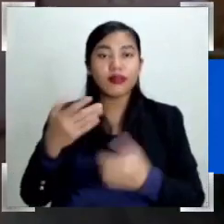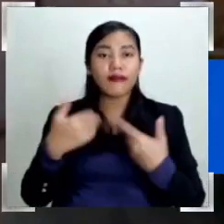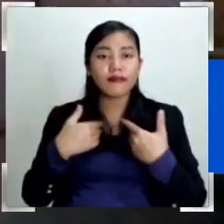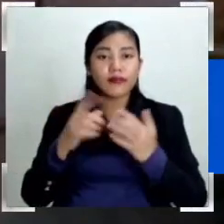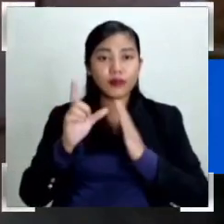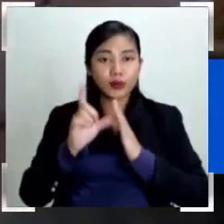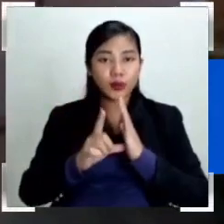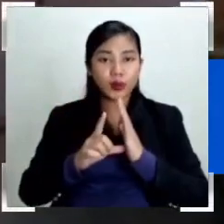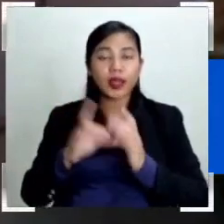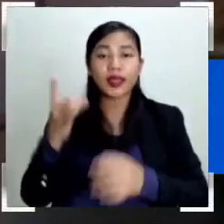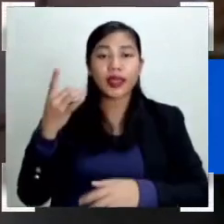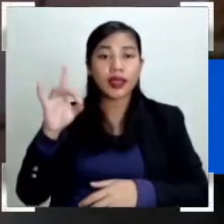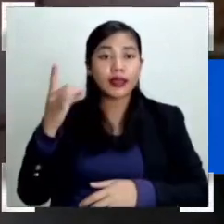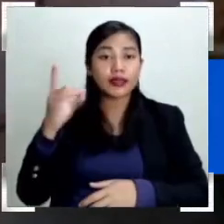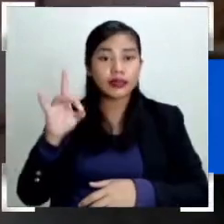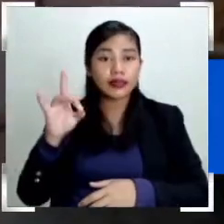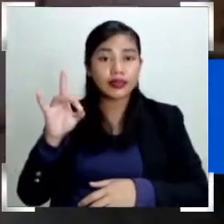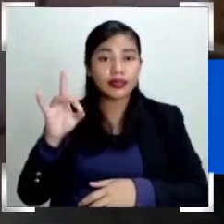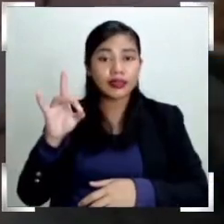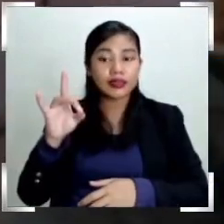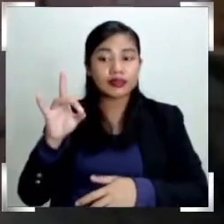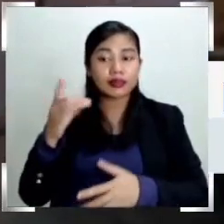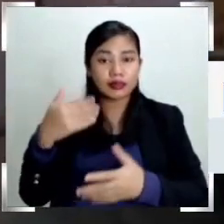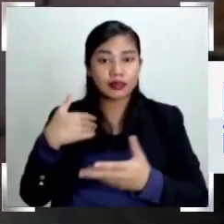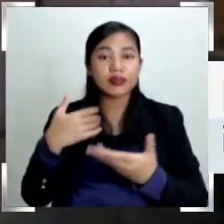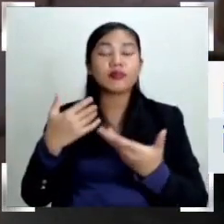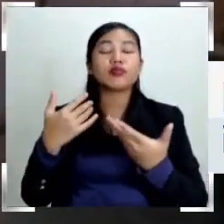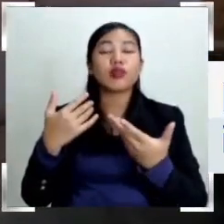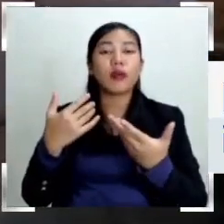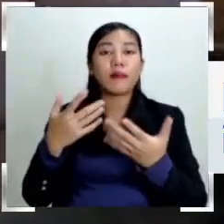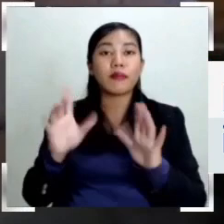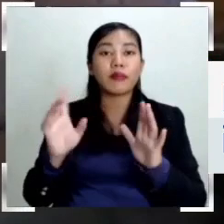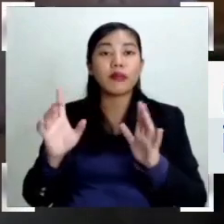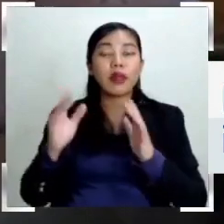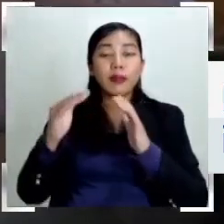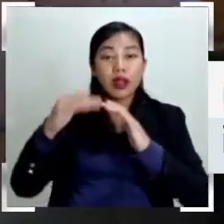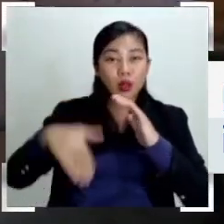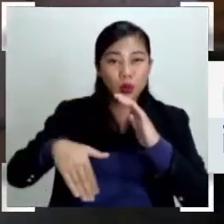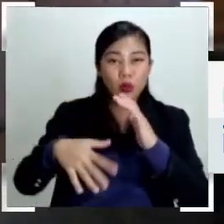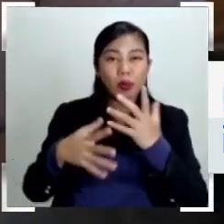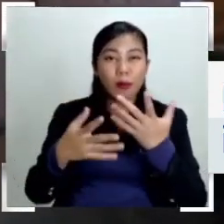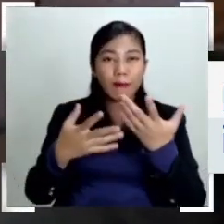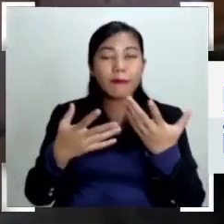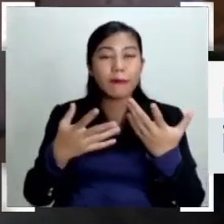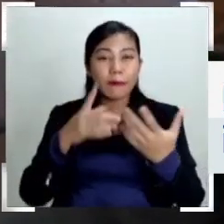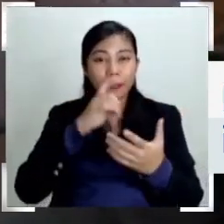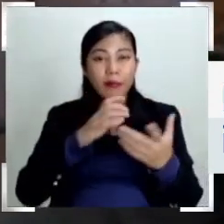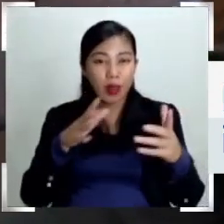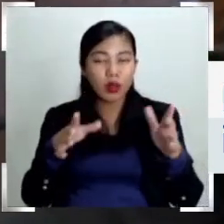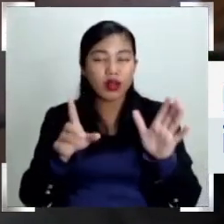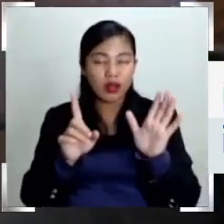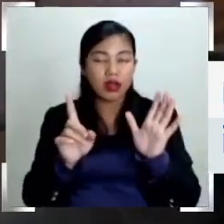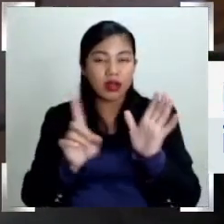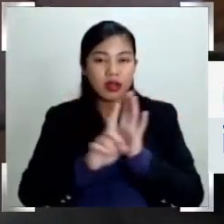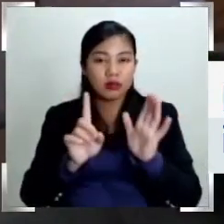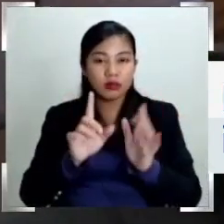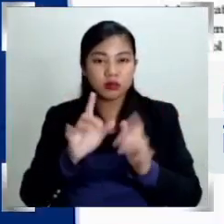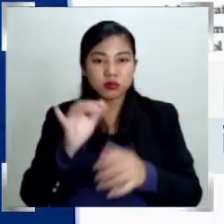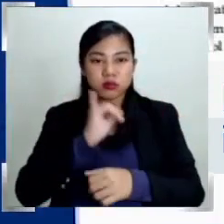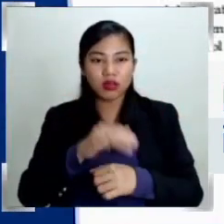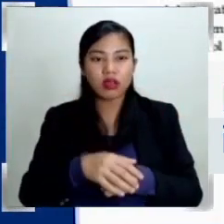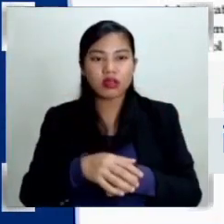bumili ng alak. Very lax po ang ating batas. Kaya nga itong batas na to, talagang bibigyan natin ng